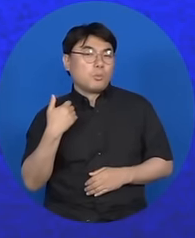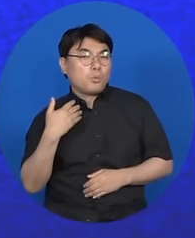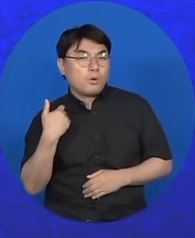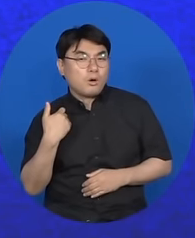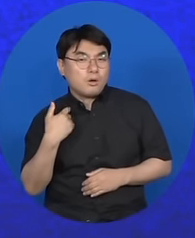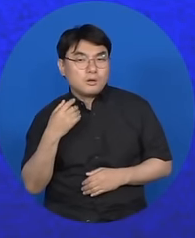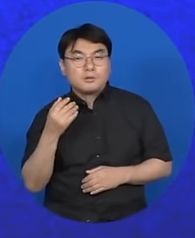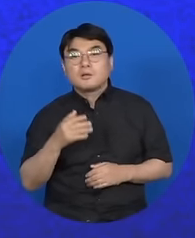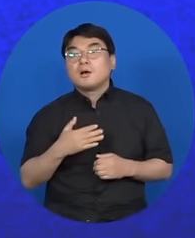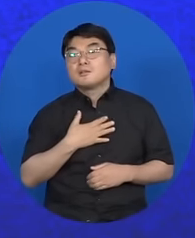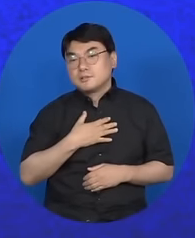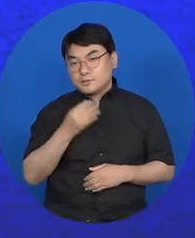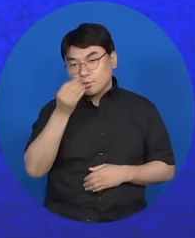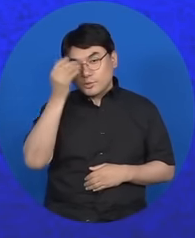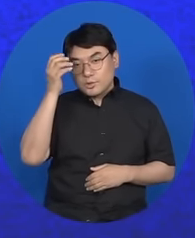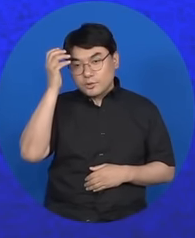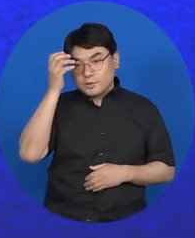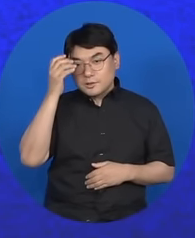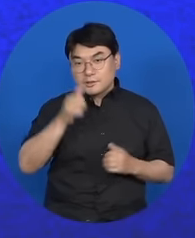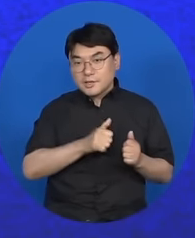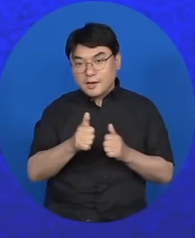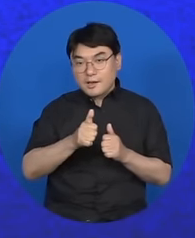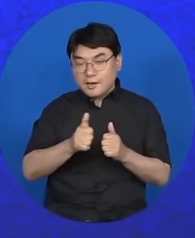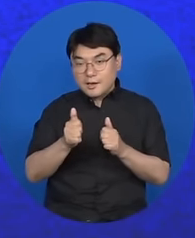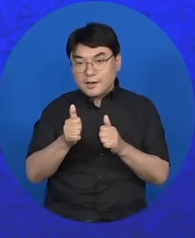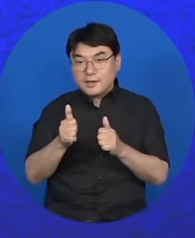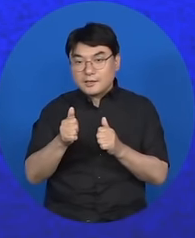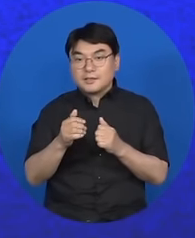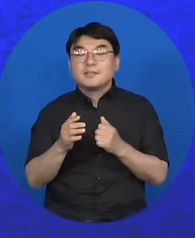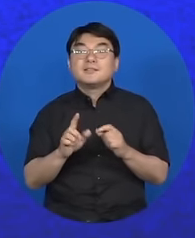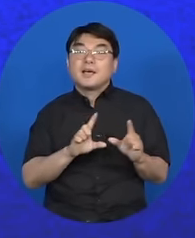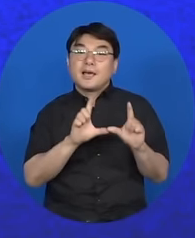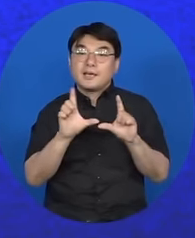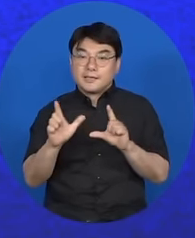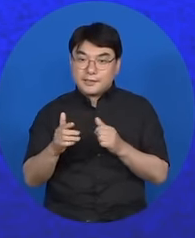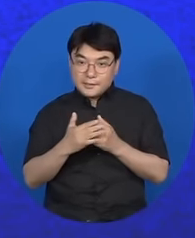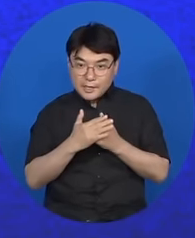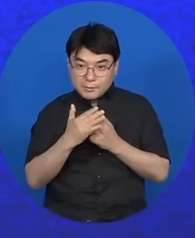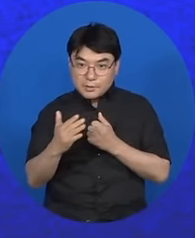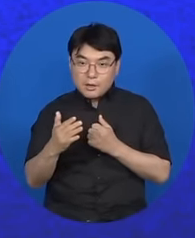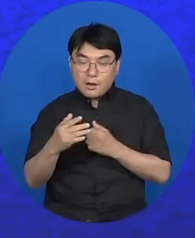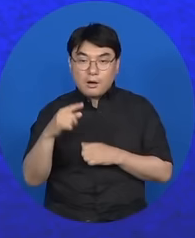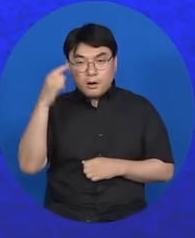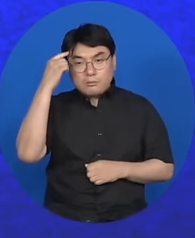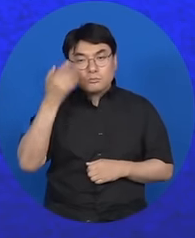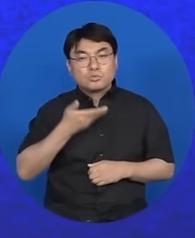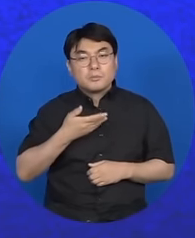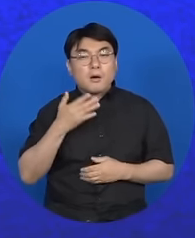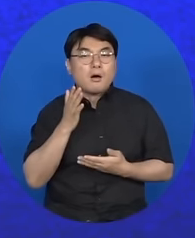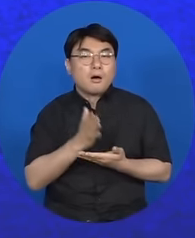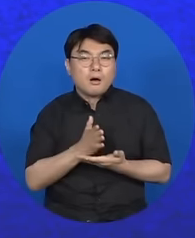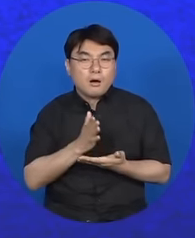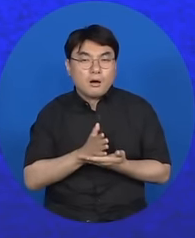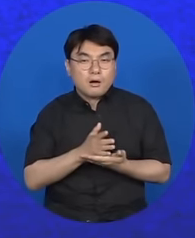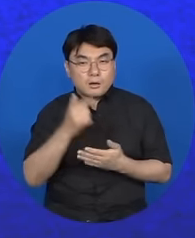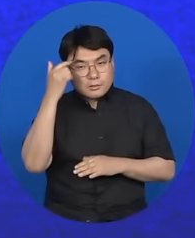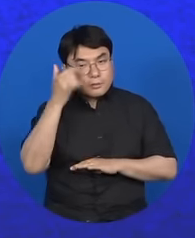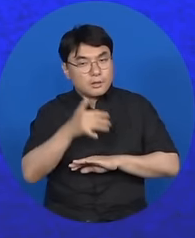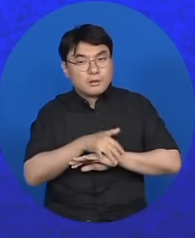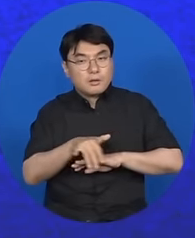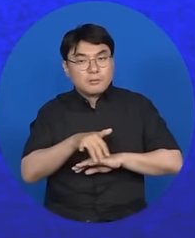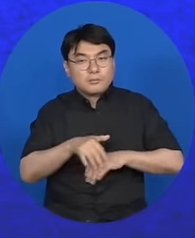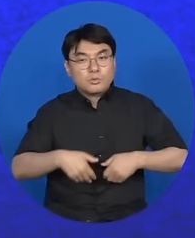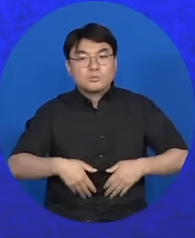나는 성령을 따라 살기 때문에 나도 모른다 이거예요. 나도 나 자신을 모르기 때문에 나에게 묻지 말아라 계획을 라고 하는 분의